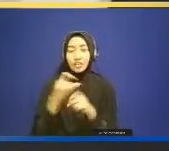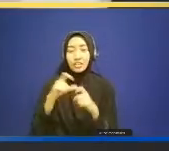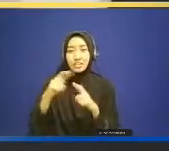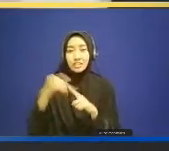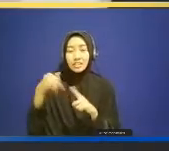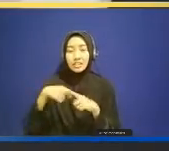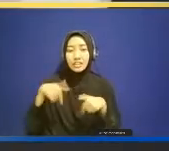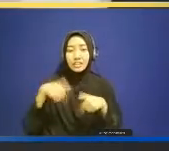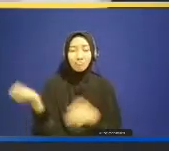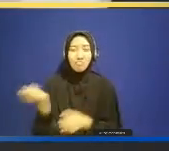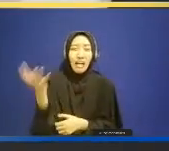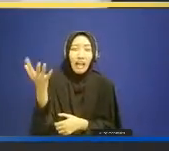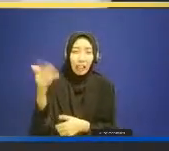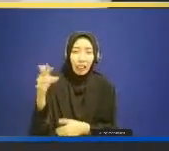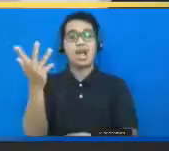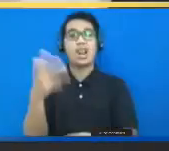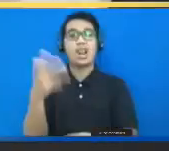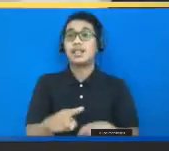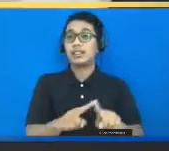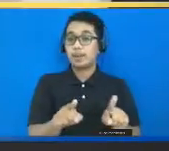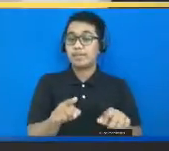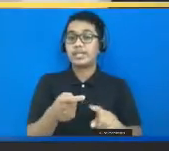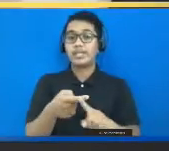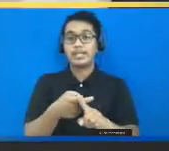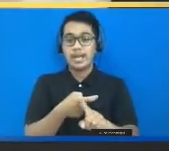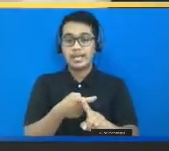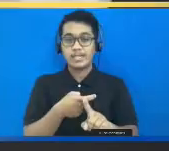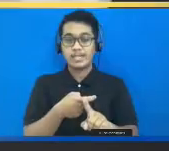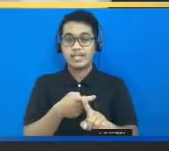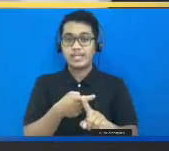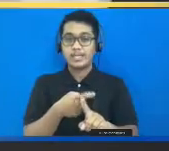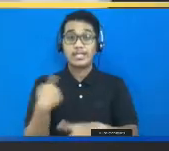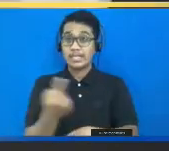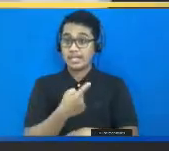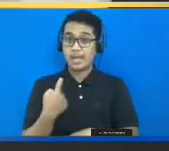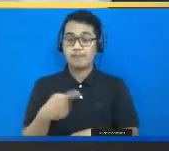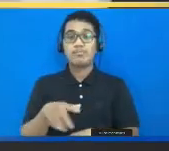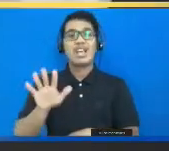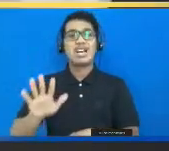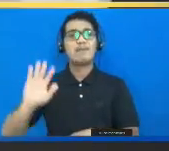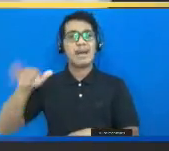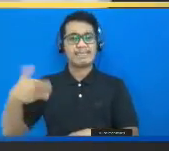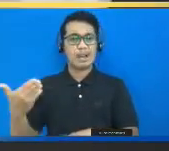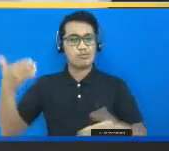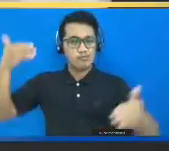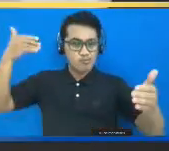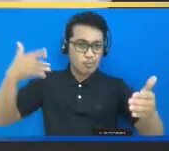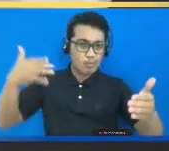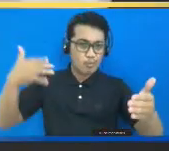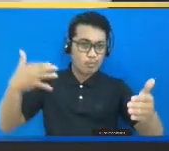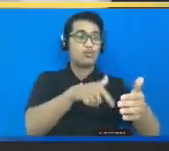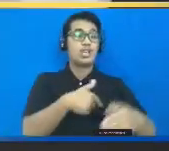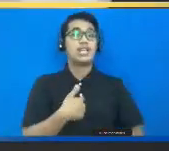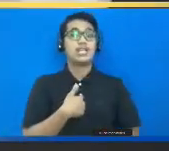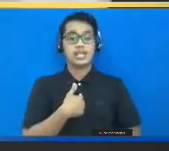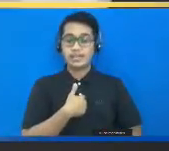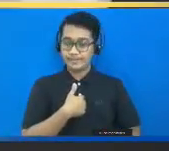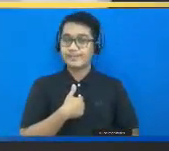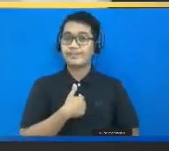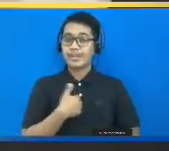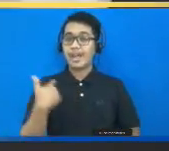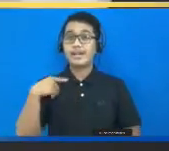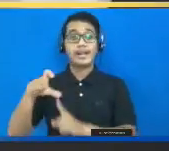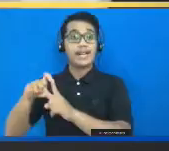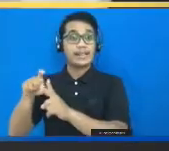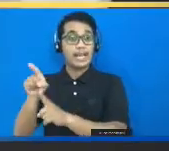sekarang ini mahal Google Kenapa dari dari kita sih selama lima tahun sayap ada